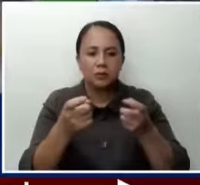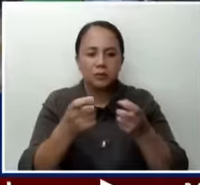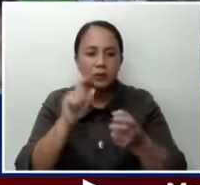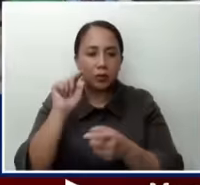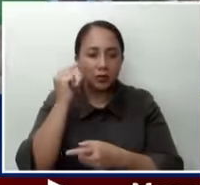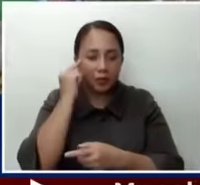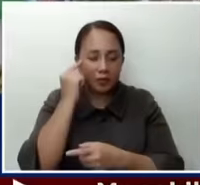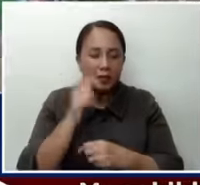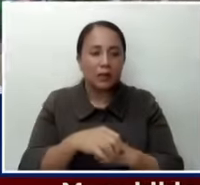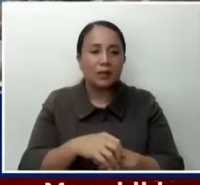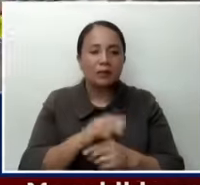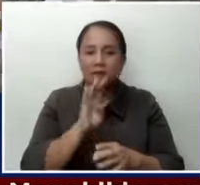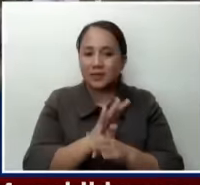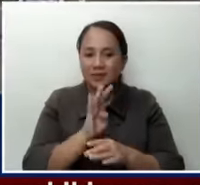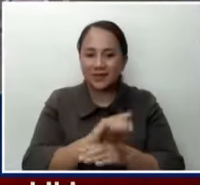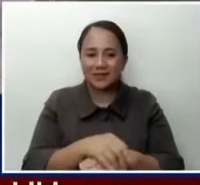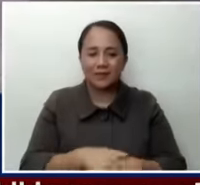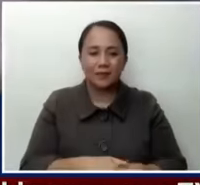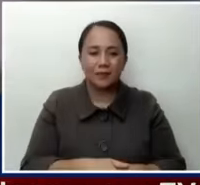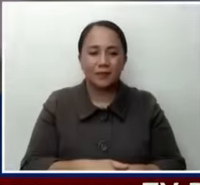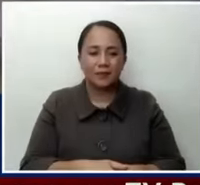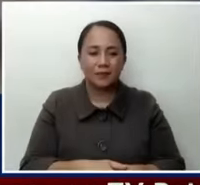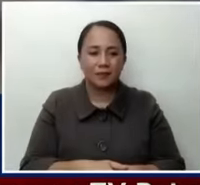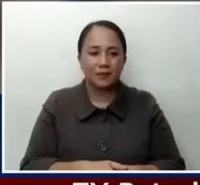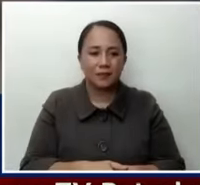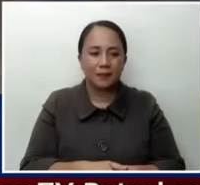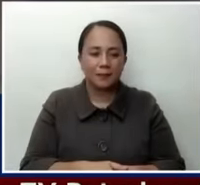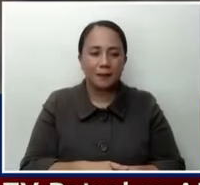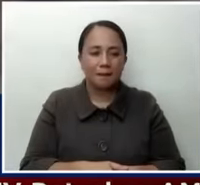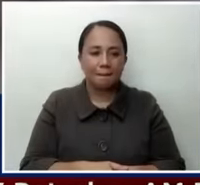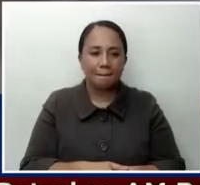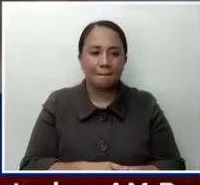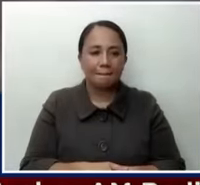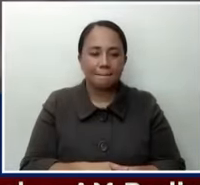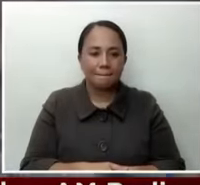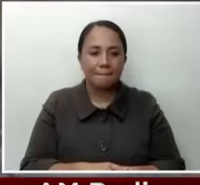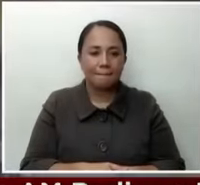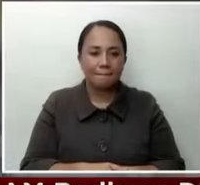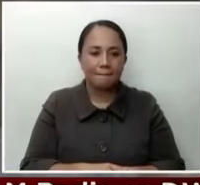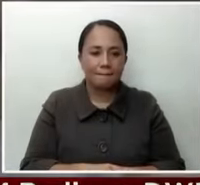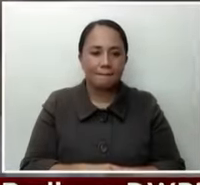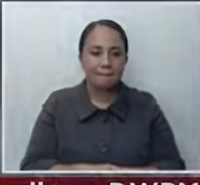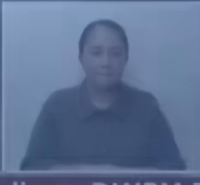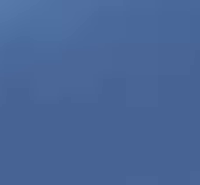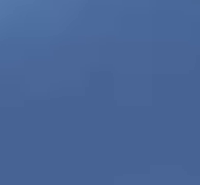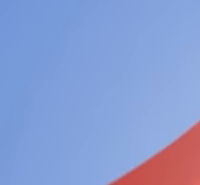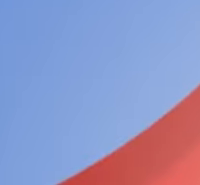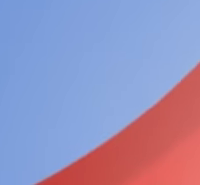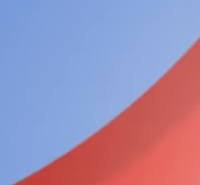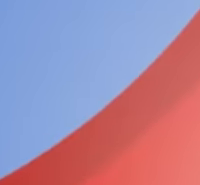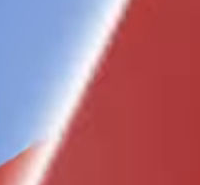ang industriyang ito. Andrea Tagines, ABS-CBN News.